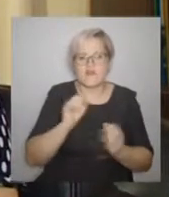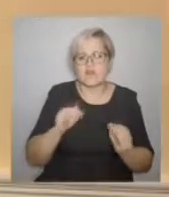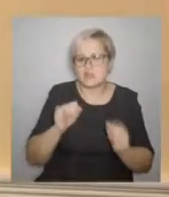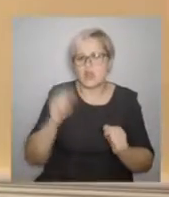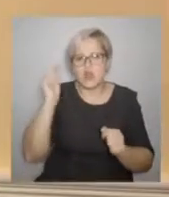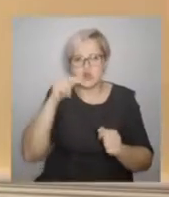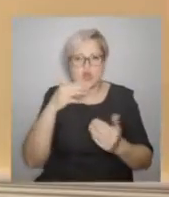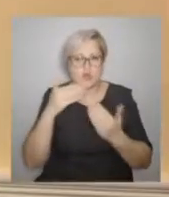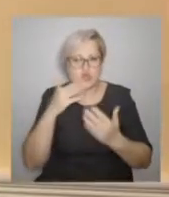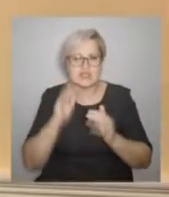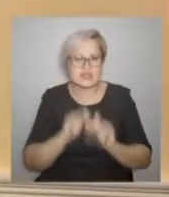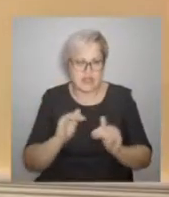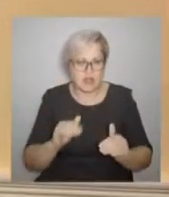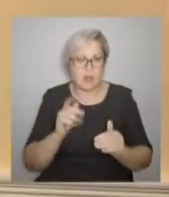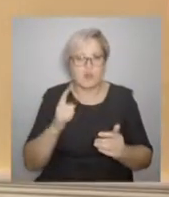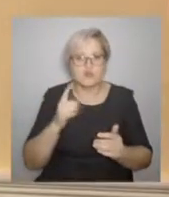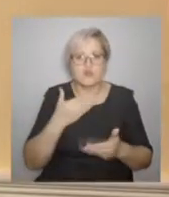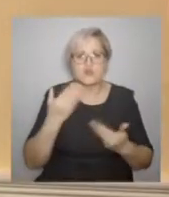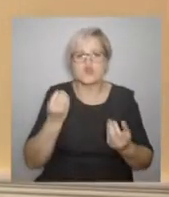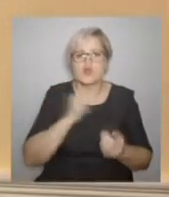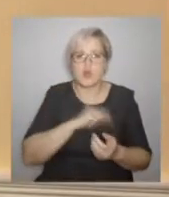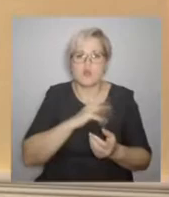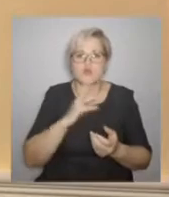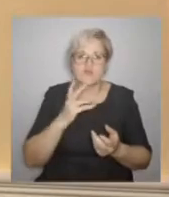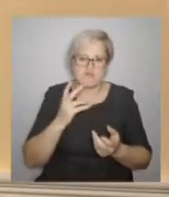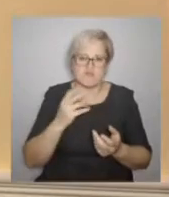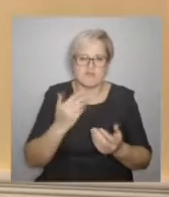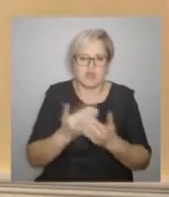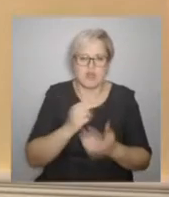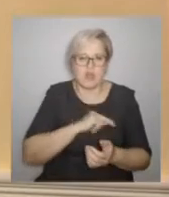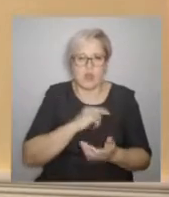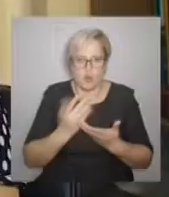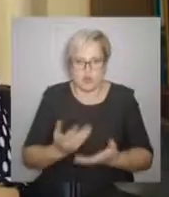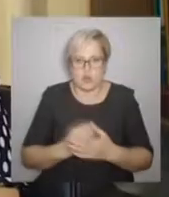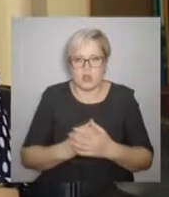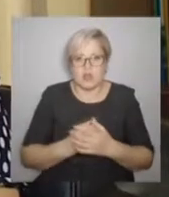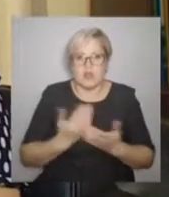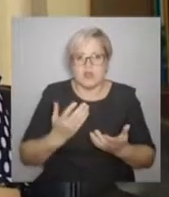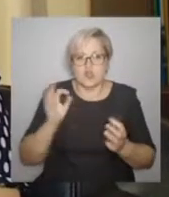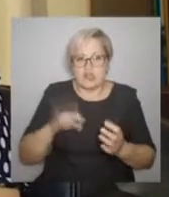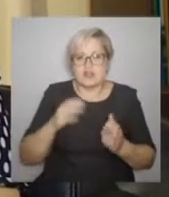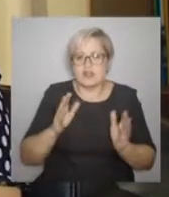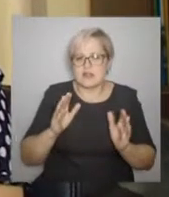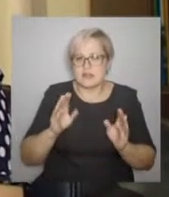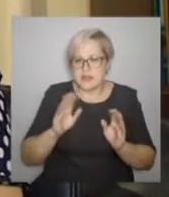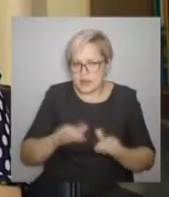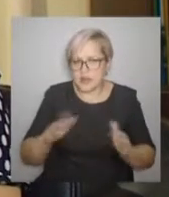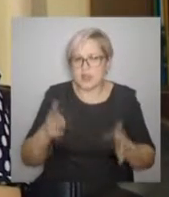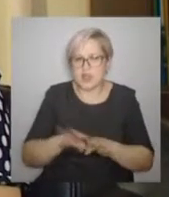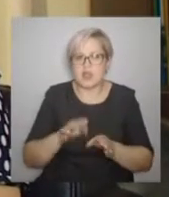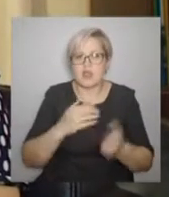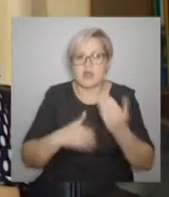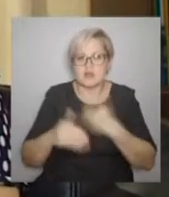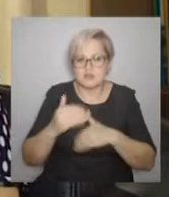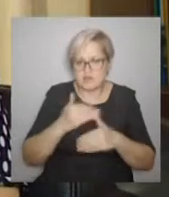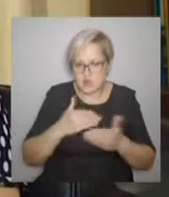что общество, трудно интеграция в общество, да. И мы организуем